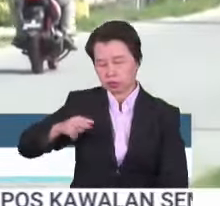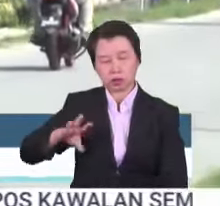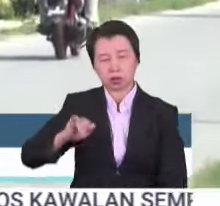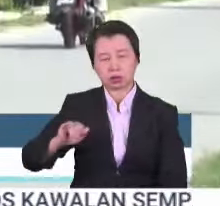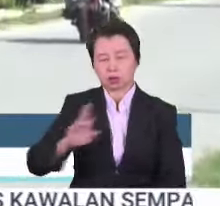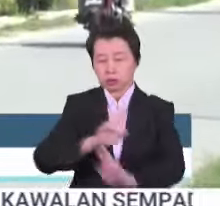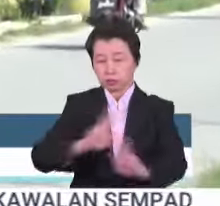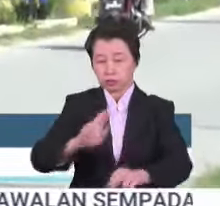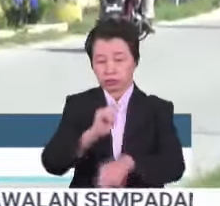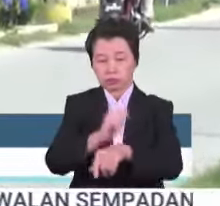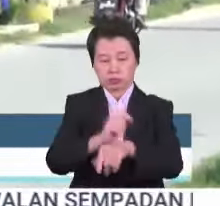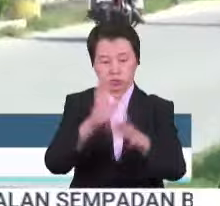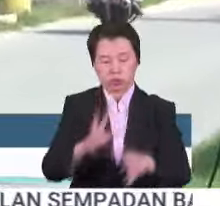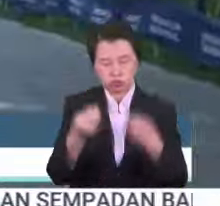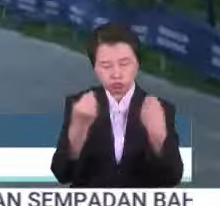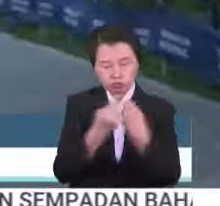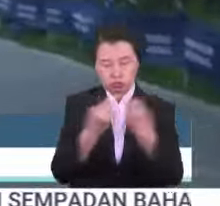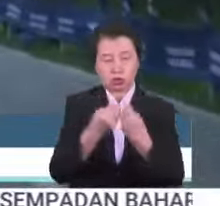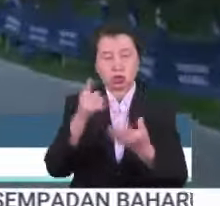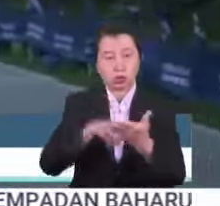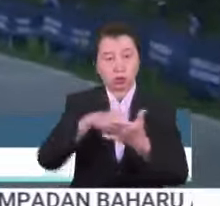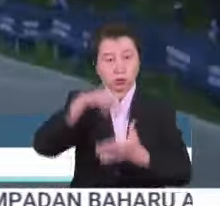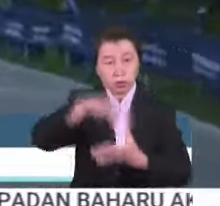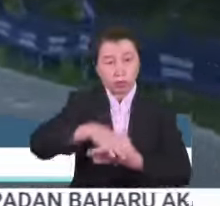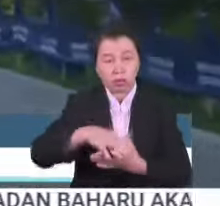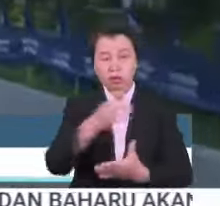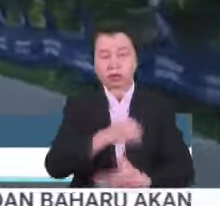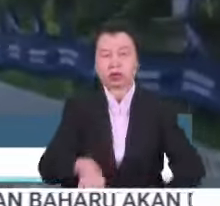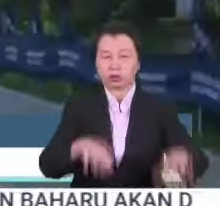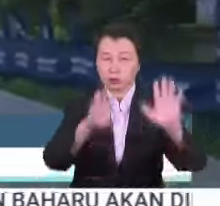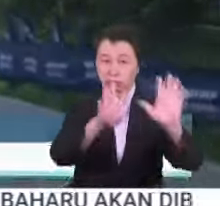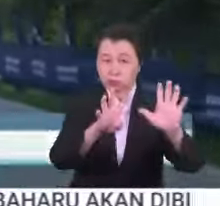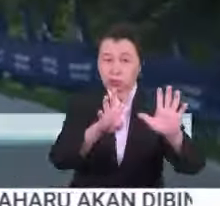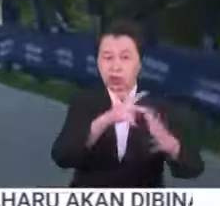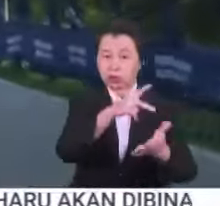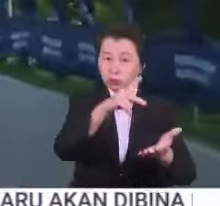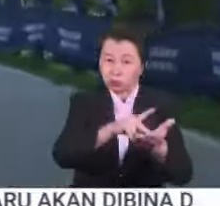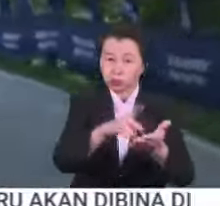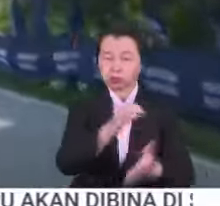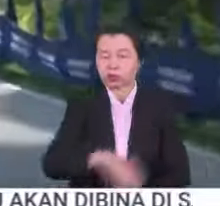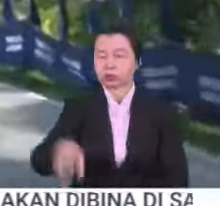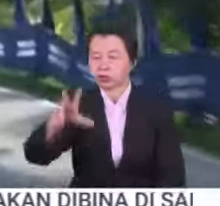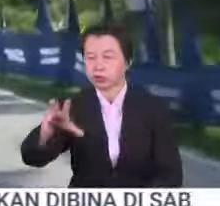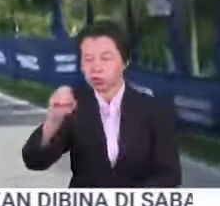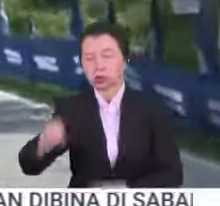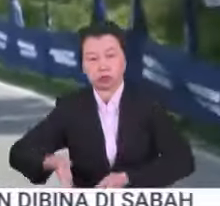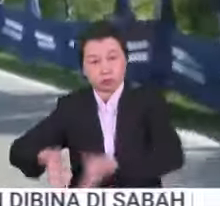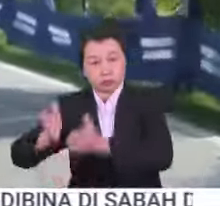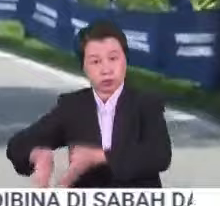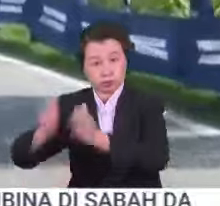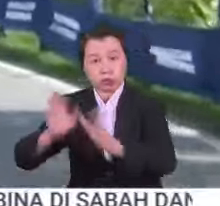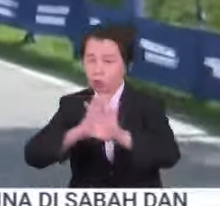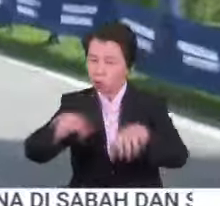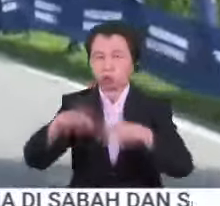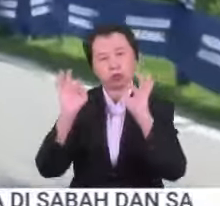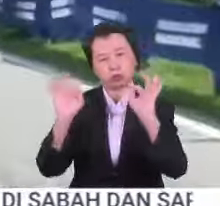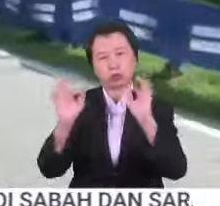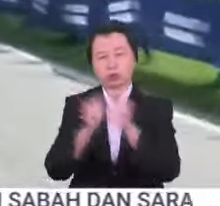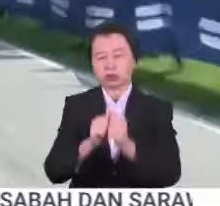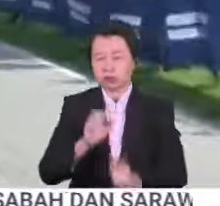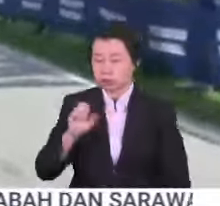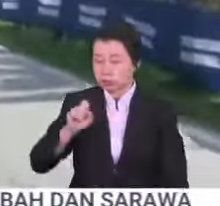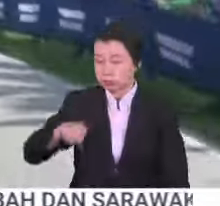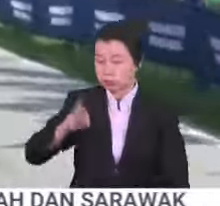persiapan petugas di pusat penjumlahan undi serta semua 9 pusat mengundi serta 30 saluran berjalan lancar dan